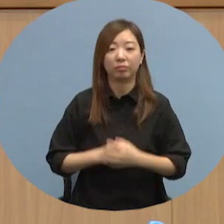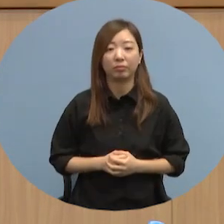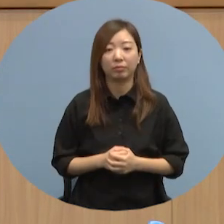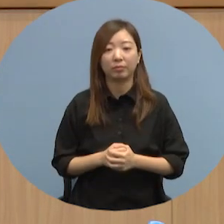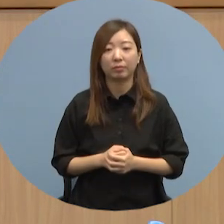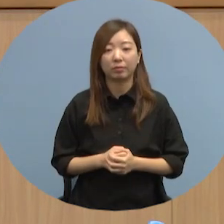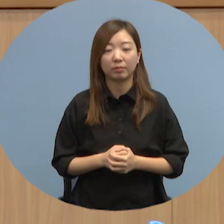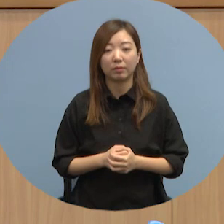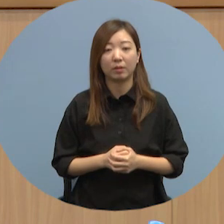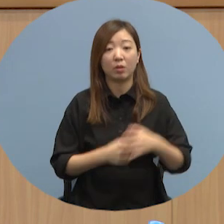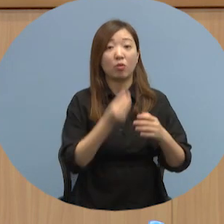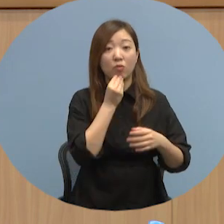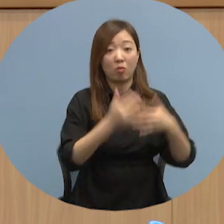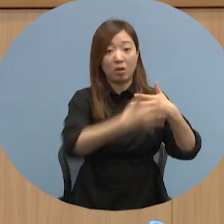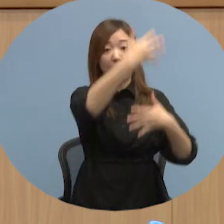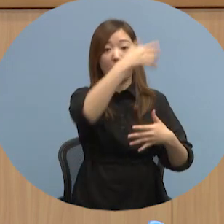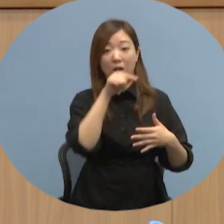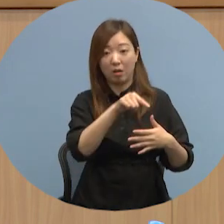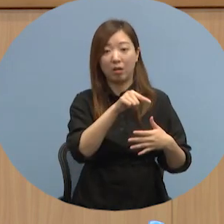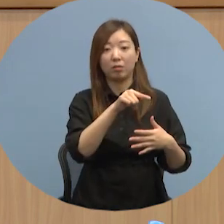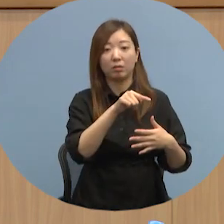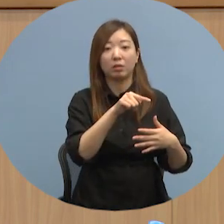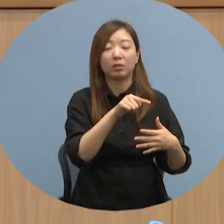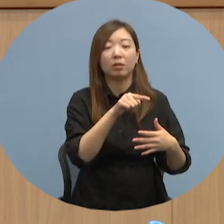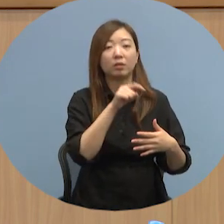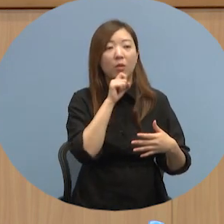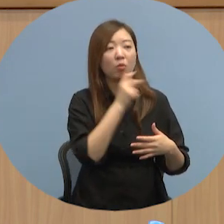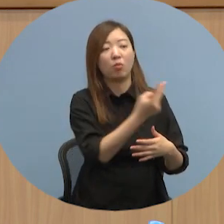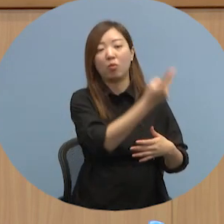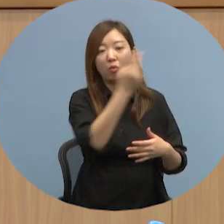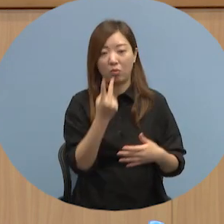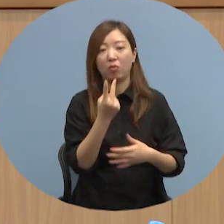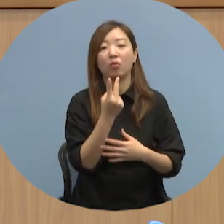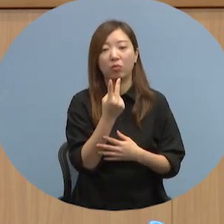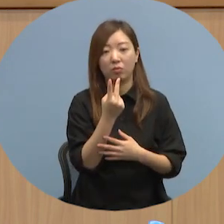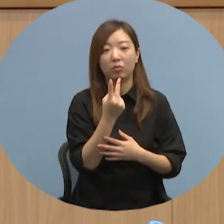東樓嗰度咧，就我哋就多咗